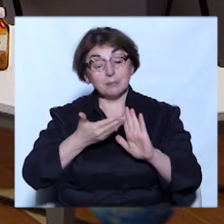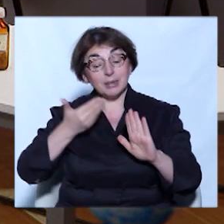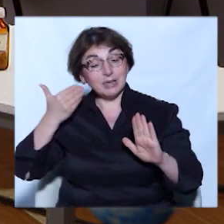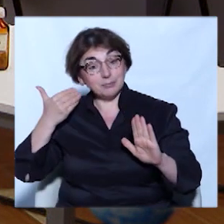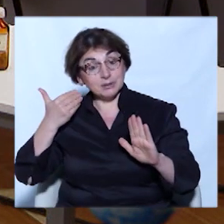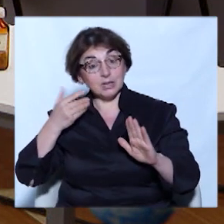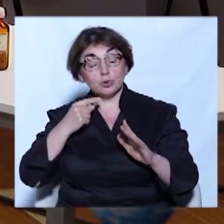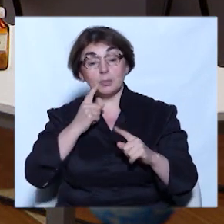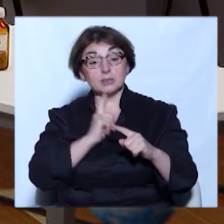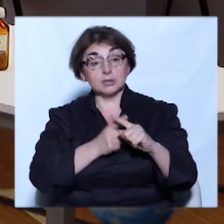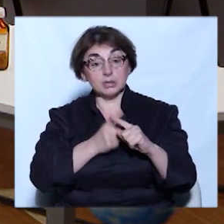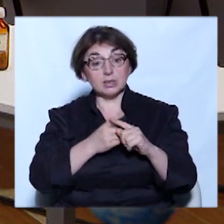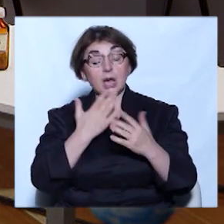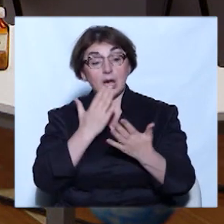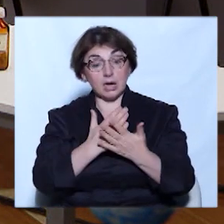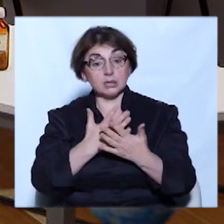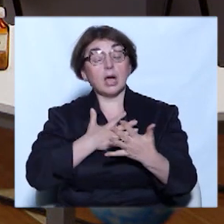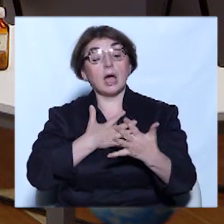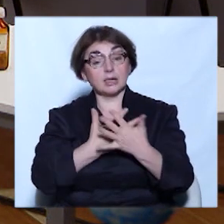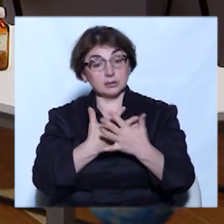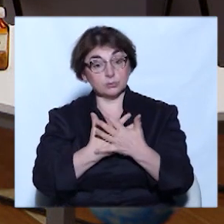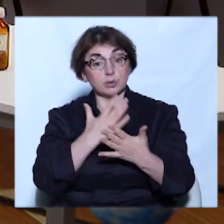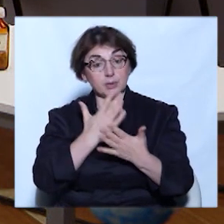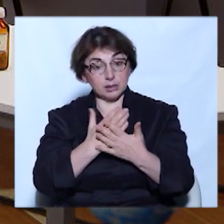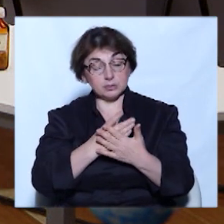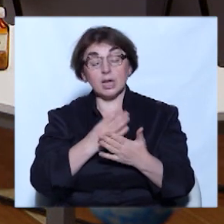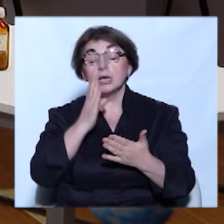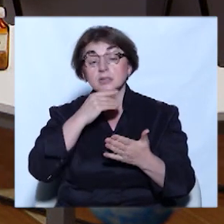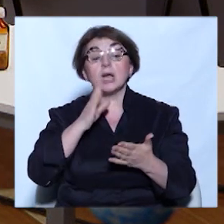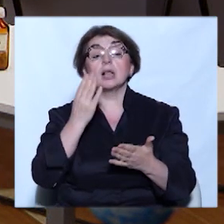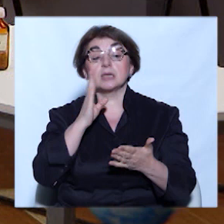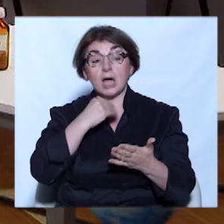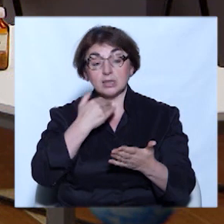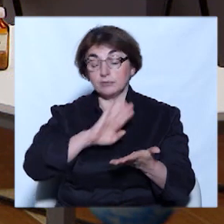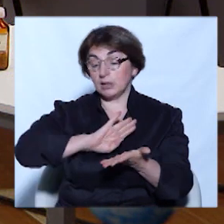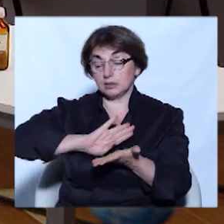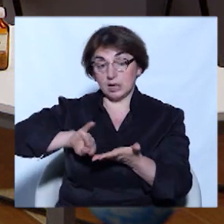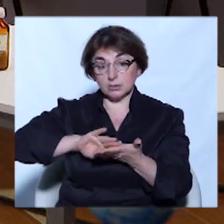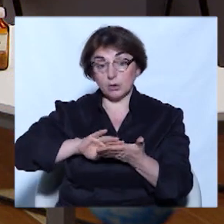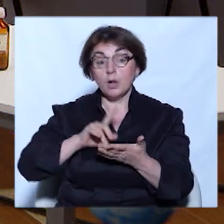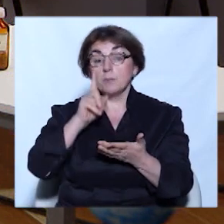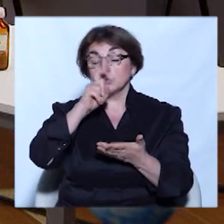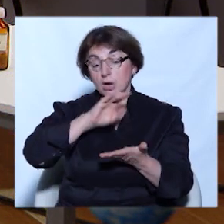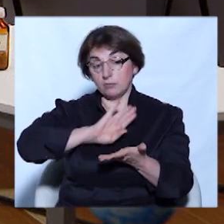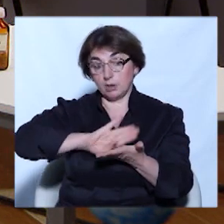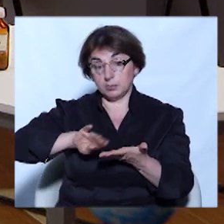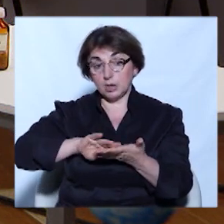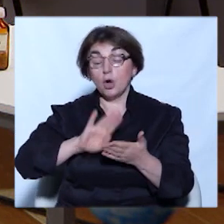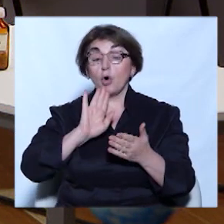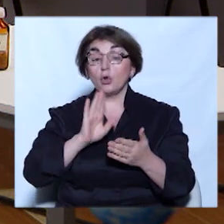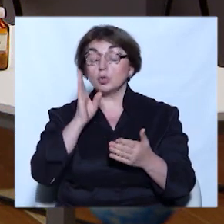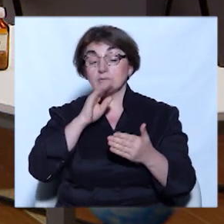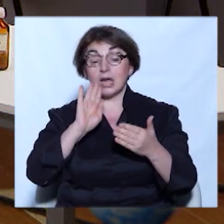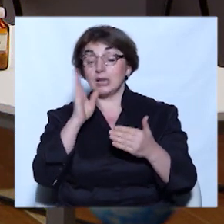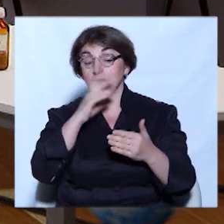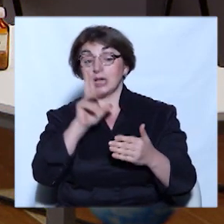მოთავსებული მეტალები აქტიურები არიან და წყალბადს აძევებენ მათი ნაერთებიდან, მჟავებიდან კონკრეტულად, ხოლო წყალბადის